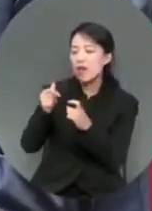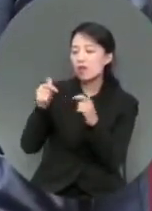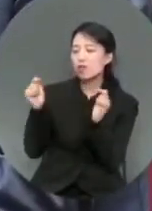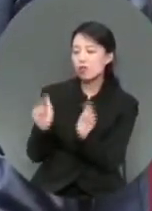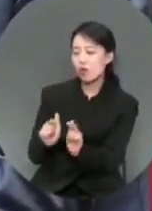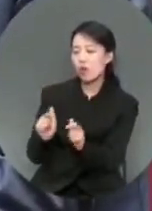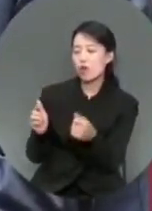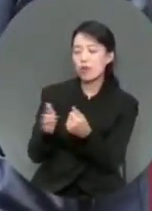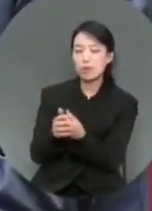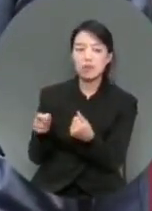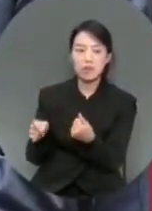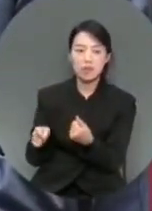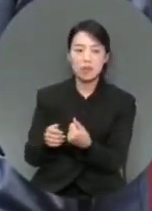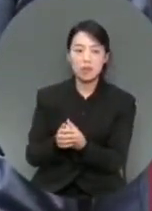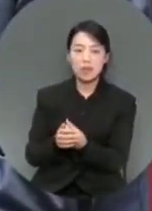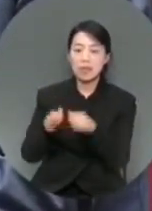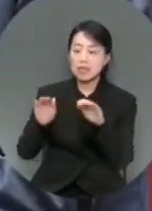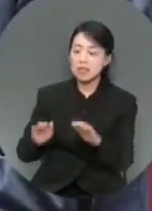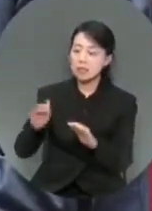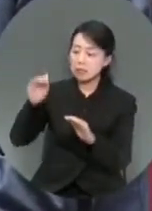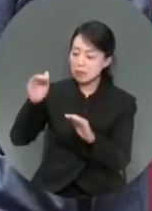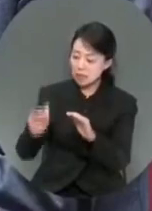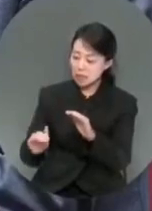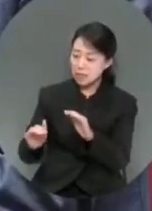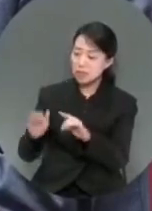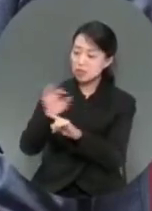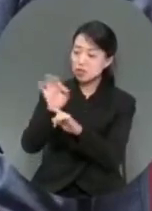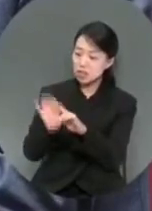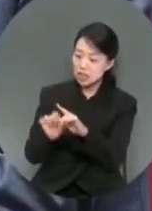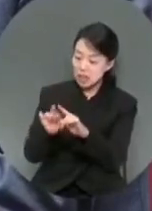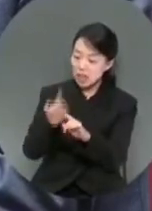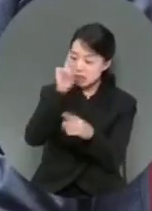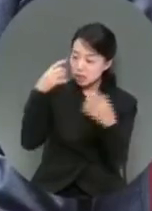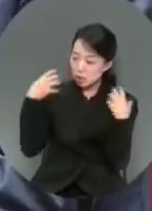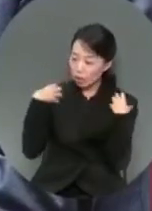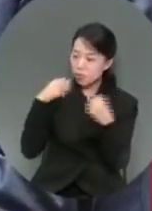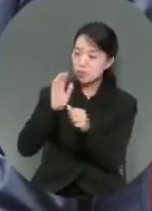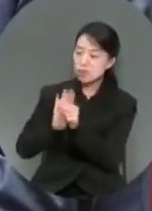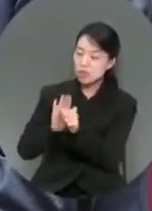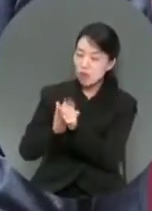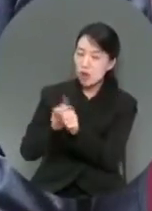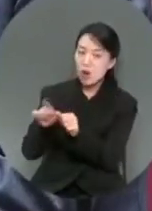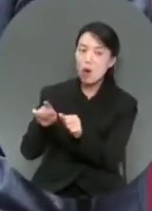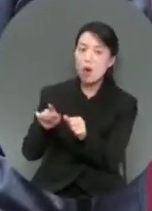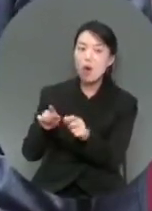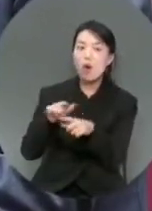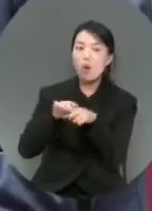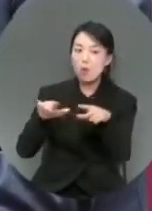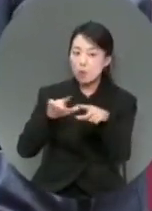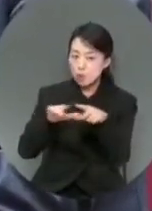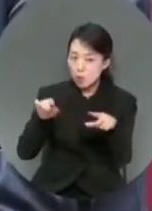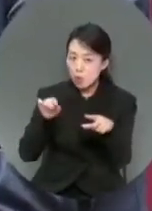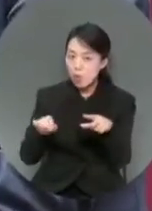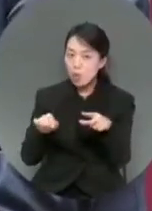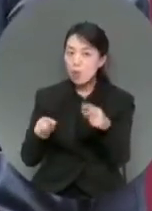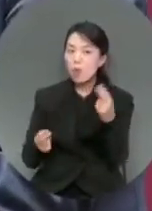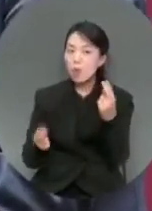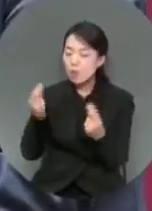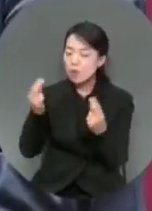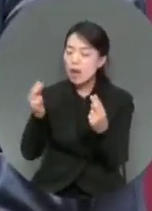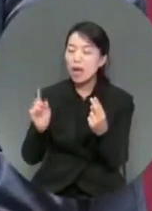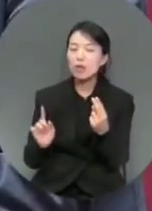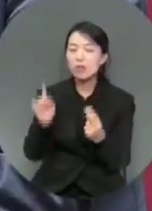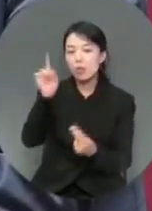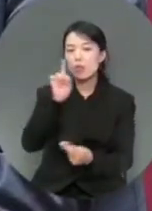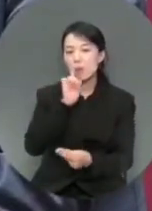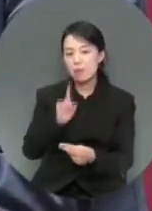성장이 낮아져 있고 낮아진 성장 수치에 정부가 기여한 부분은 보통 역대의 수치보다 상당히 높게 지금. 아니,